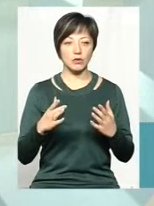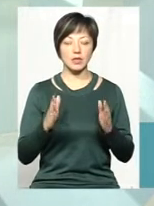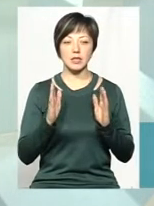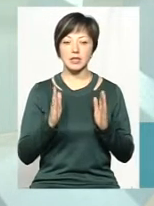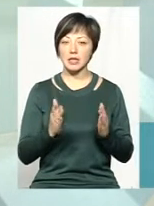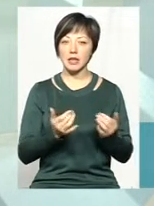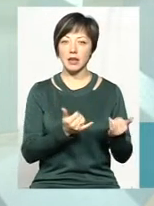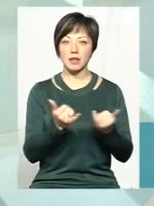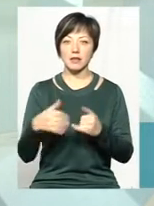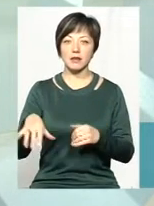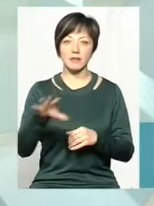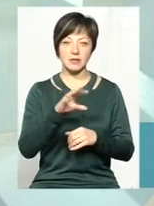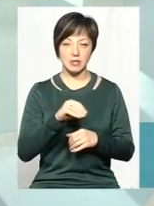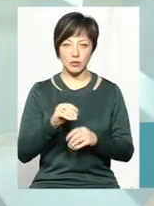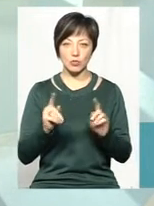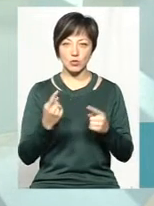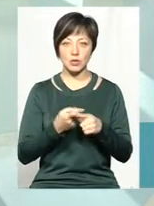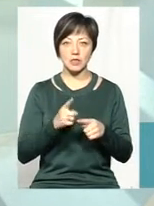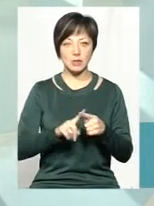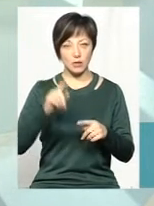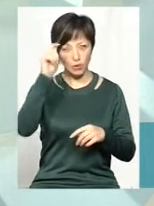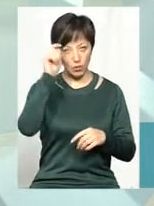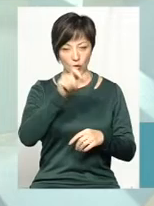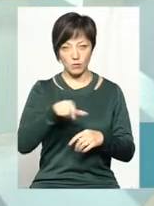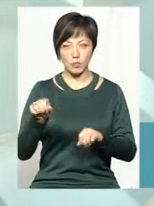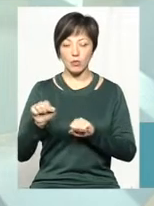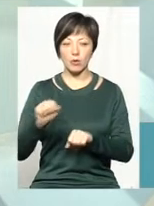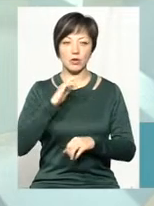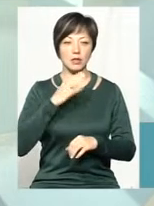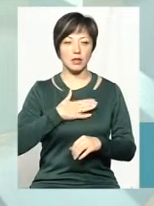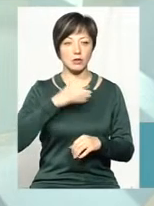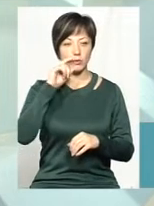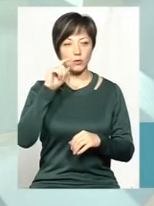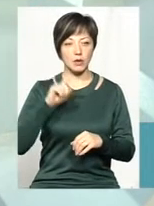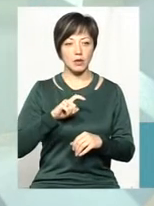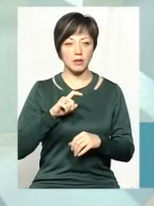тільки для них, а й для всіх, тому що ці хлопці, вони боронять нашу Україну, вони